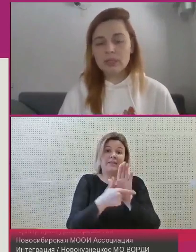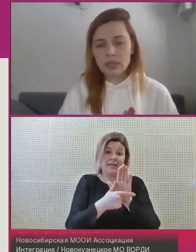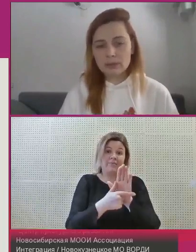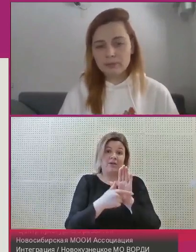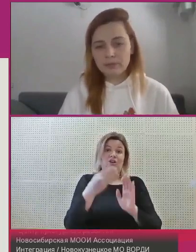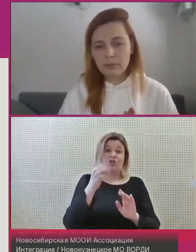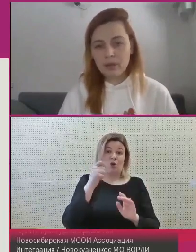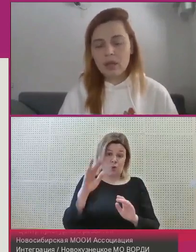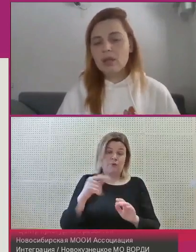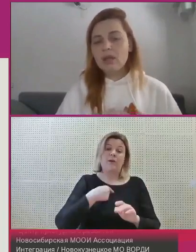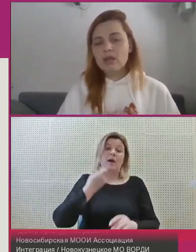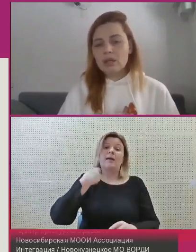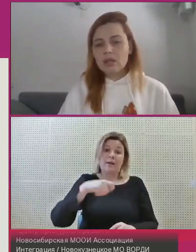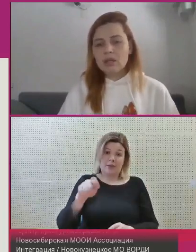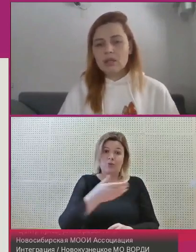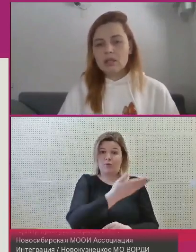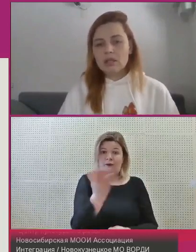вам